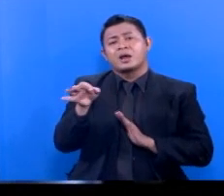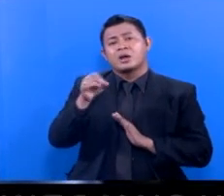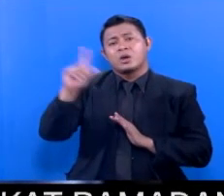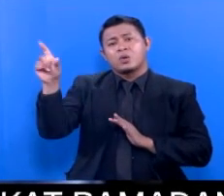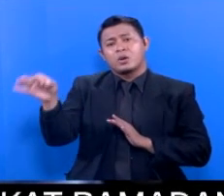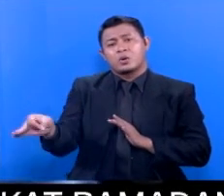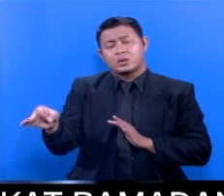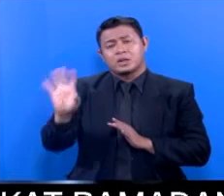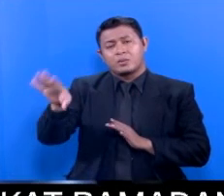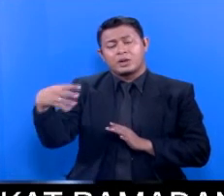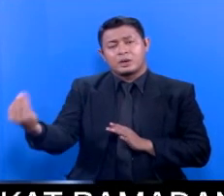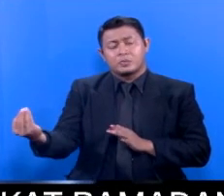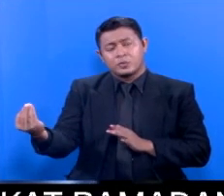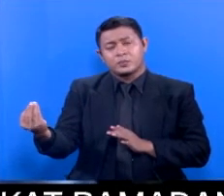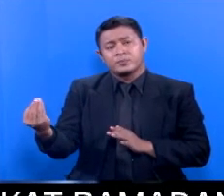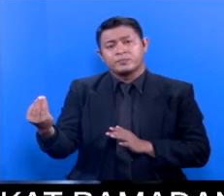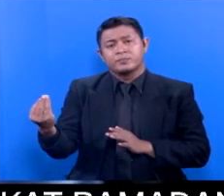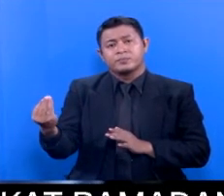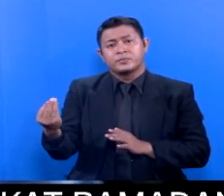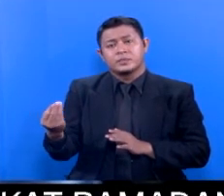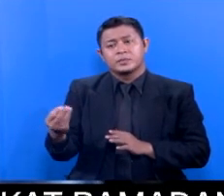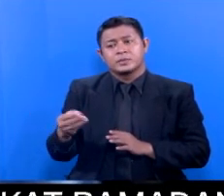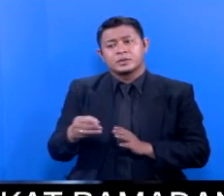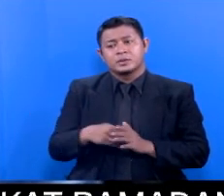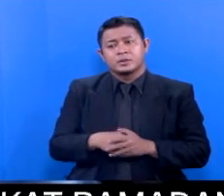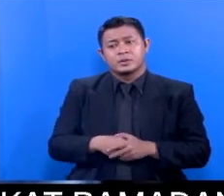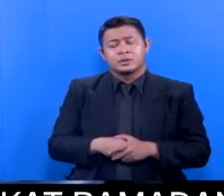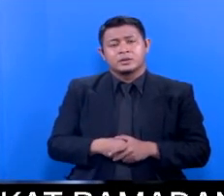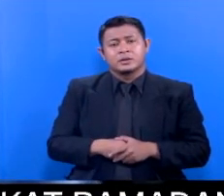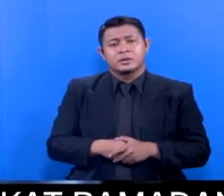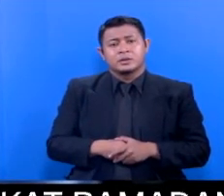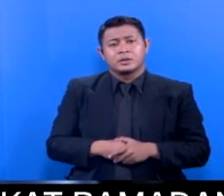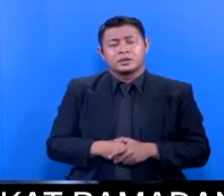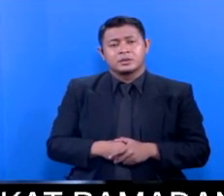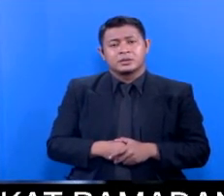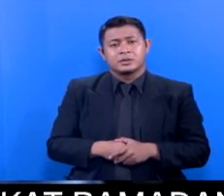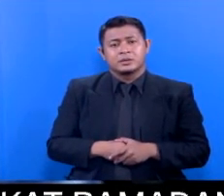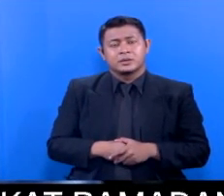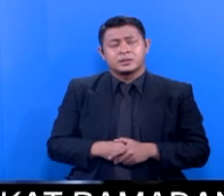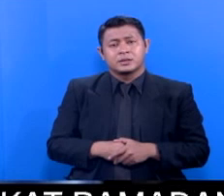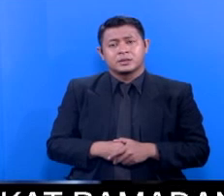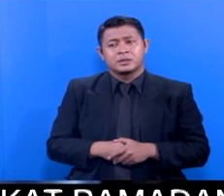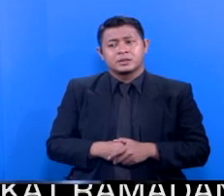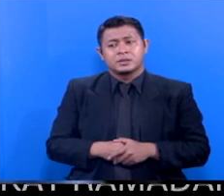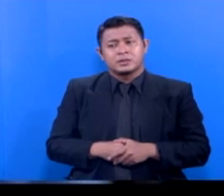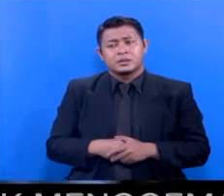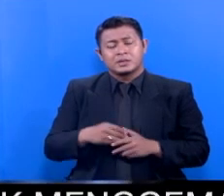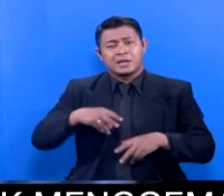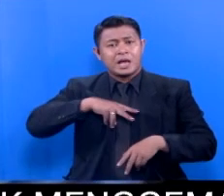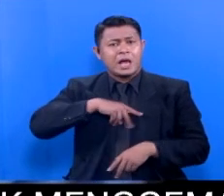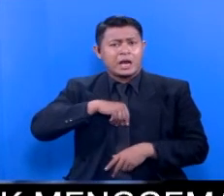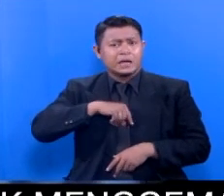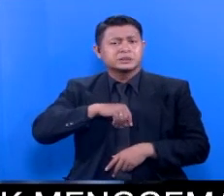mudik lah gitu. Jadi artinya terjadi pergeseran, jadi tetap terjadi pergerakan penduduk dan ini beresiko